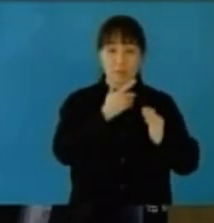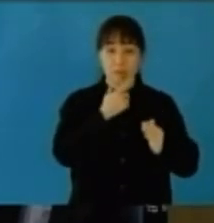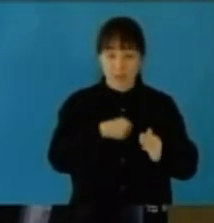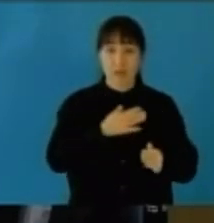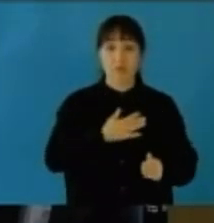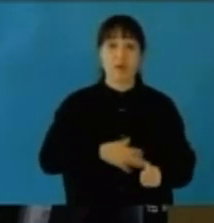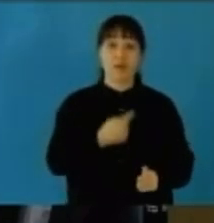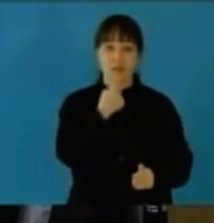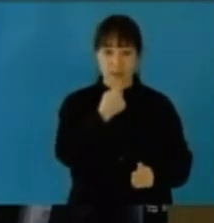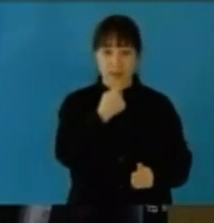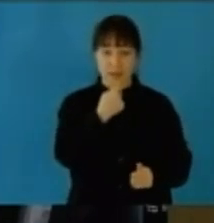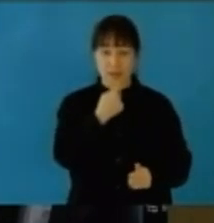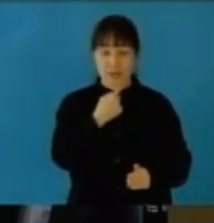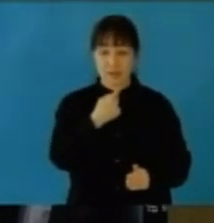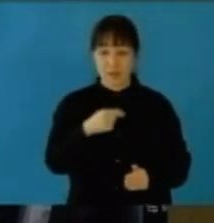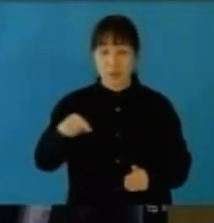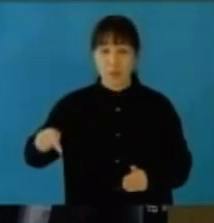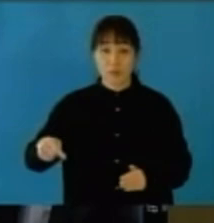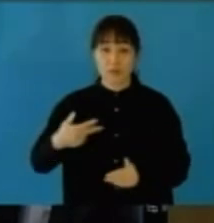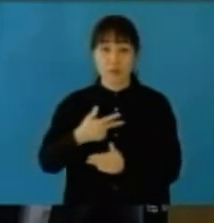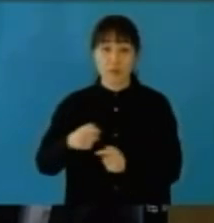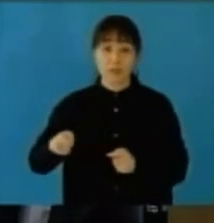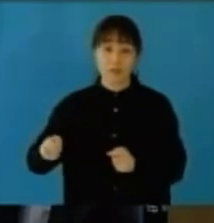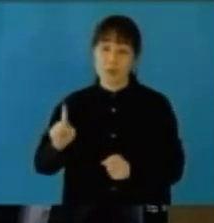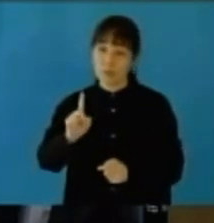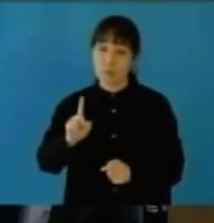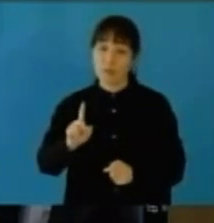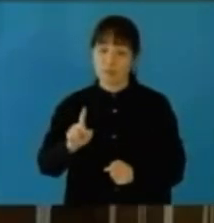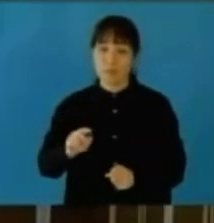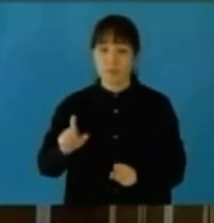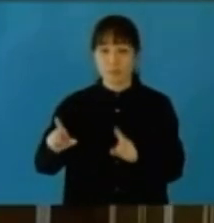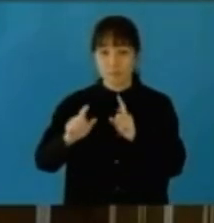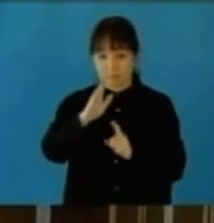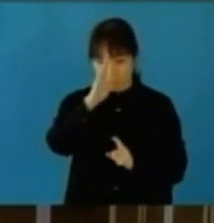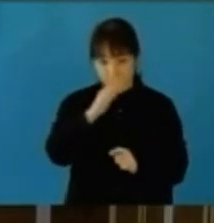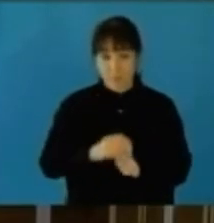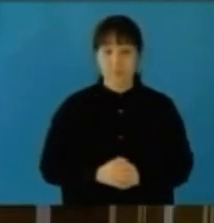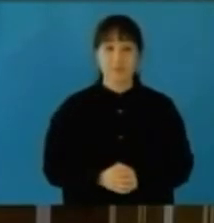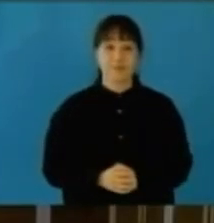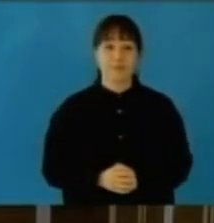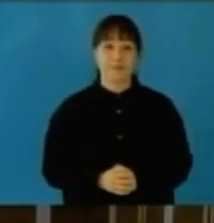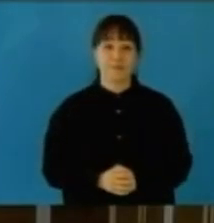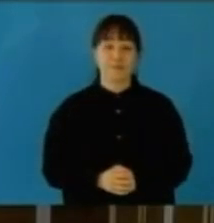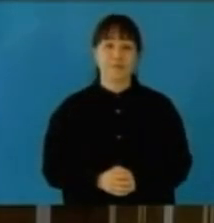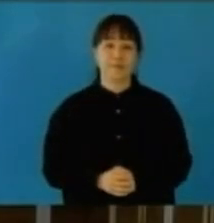んですけど、そこについてちょっとお答えいただけませんか。 塩田知事。